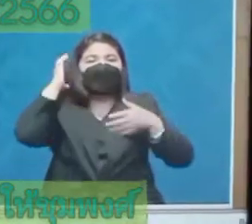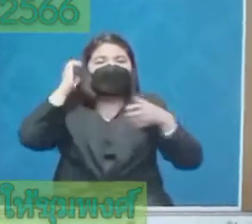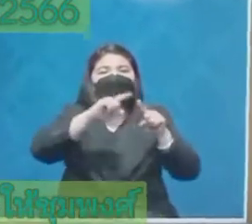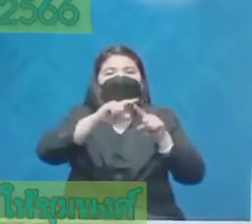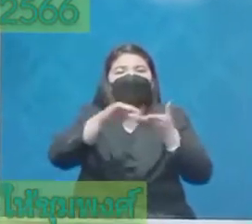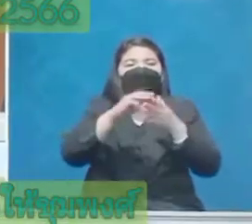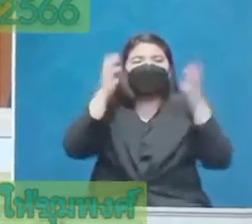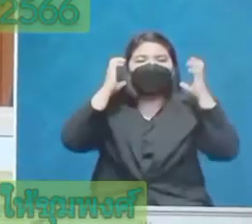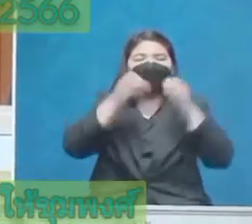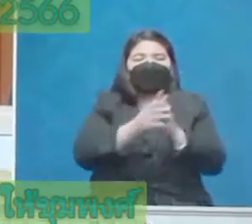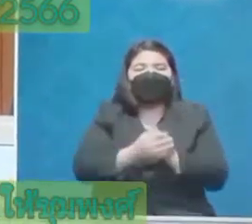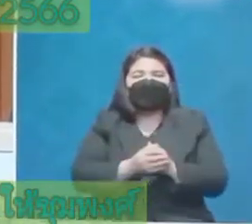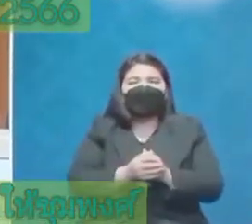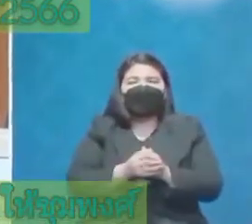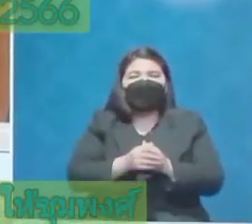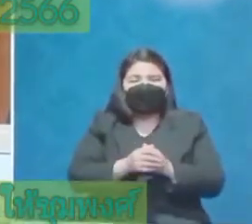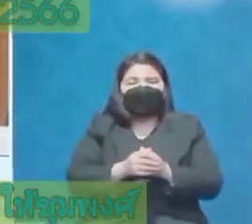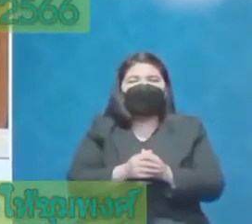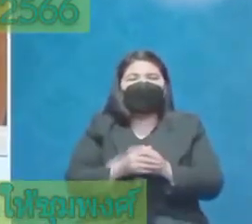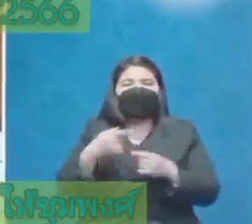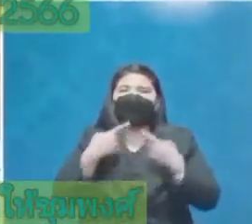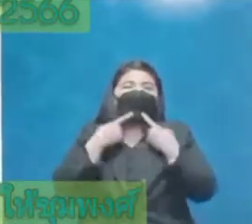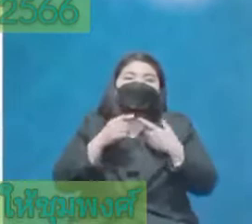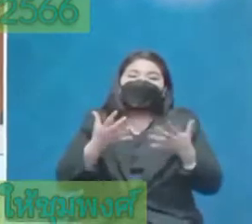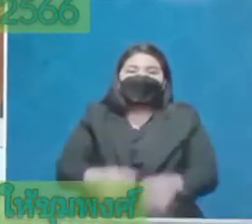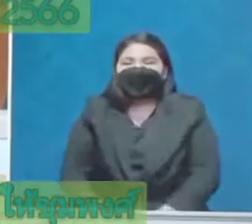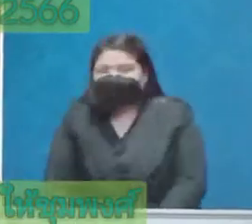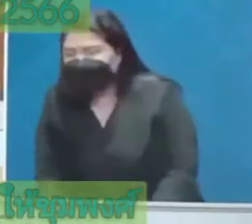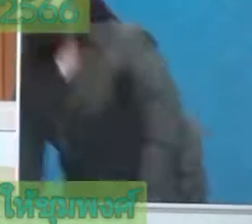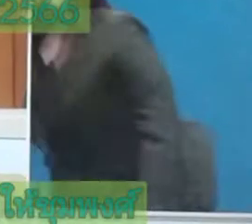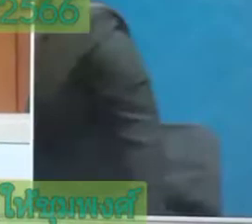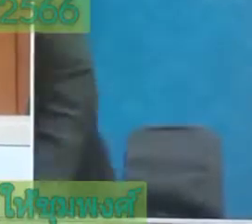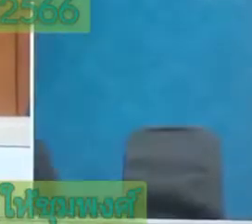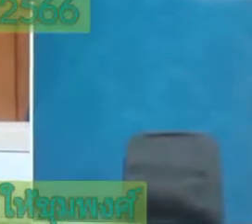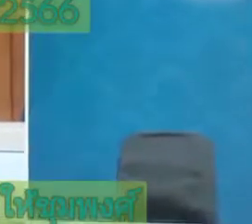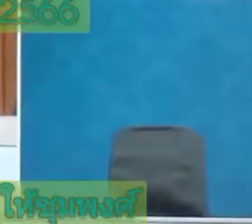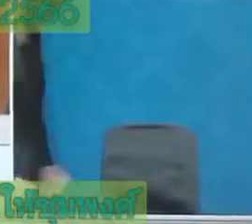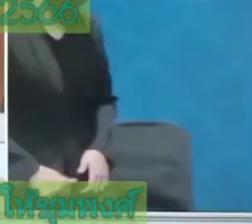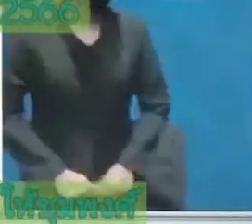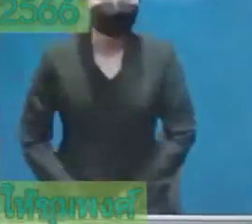100 บาทไม่ควรจะต้องมาตอบเลยนะ